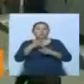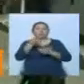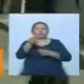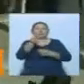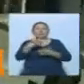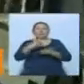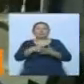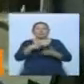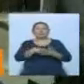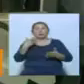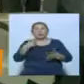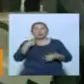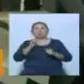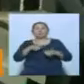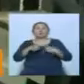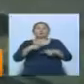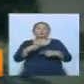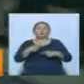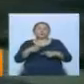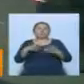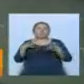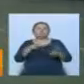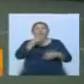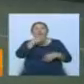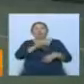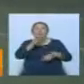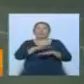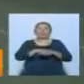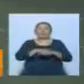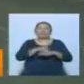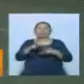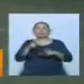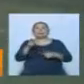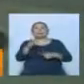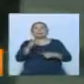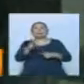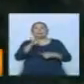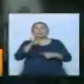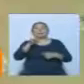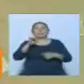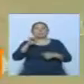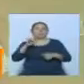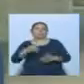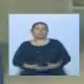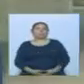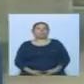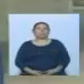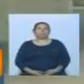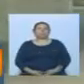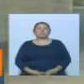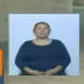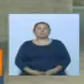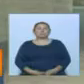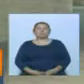платежи. Теперь подростки могут оплатить проезд в автобусе любым банком или транспортной картой O-City. Транспорт